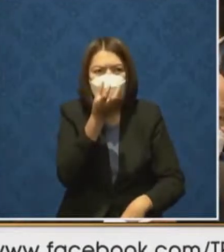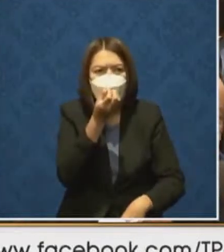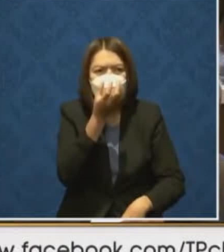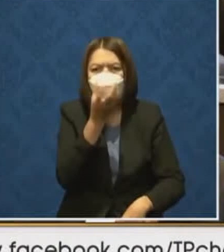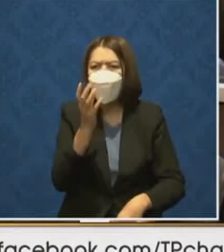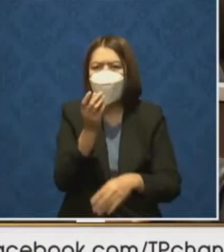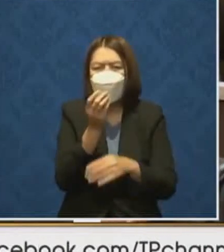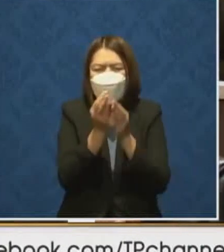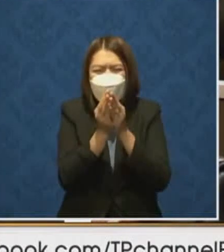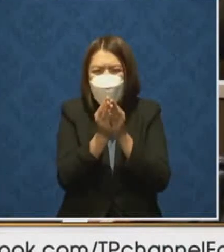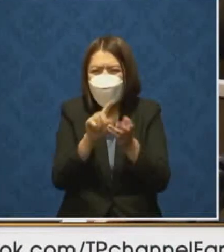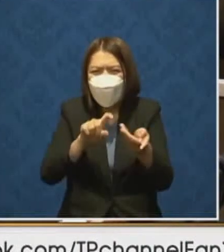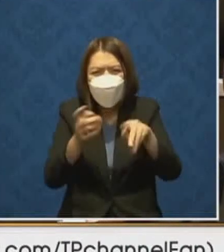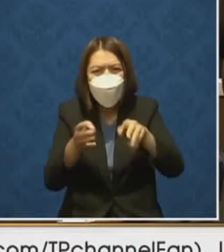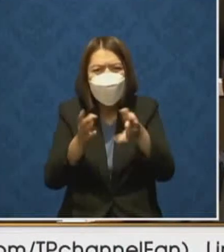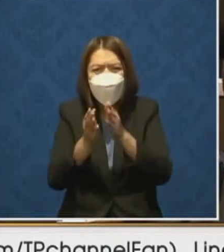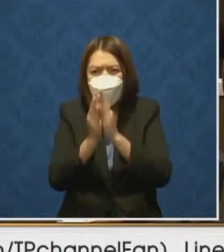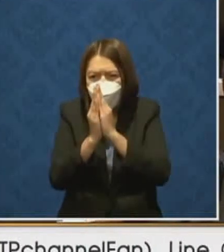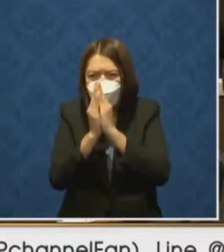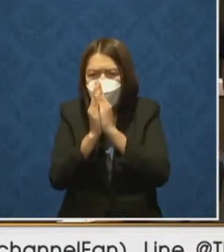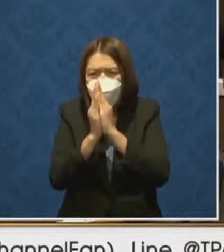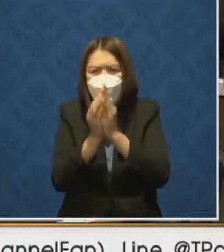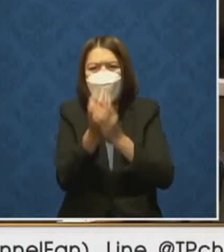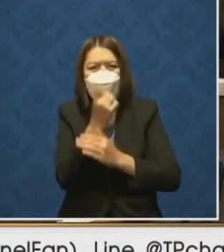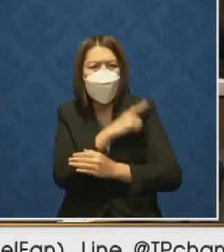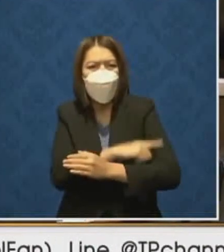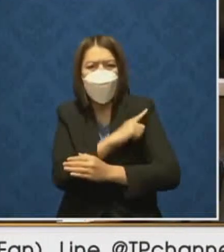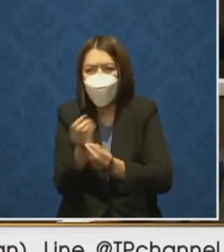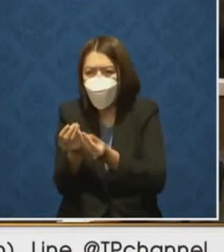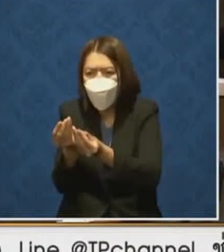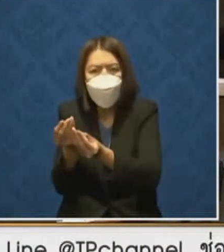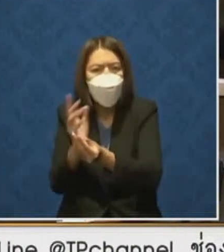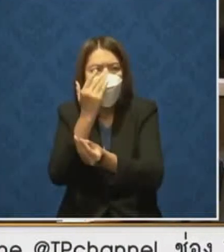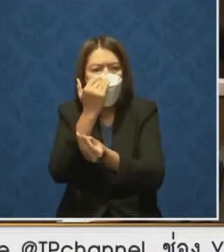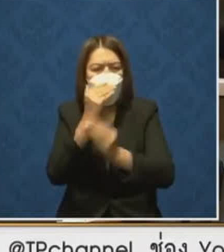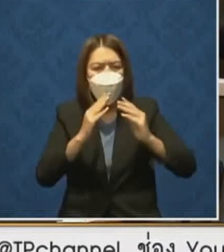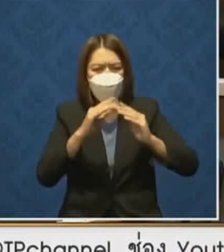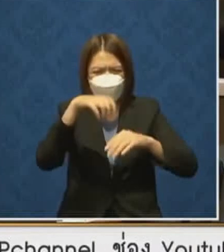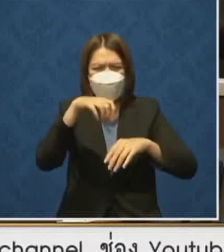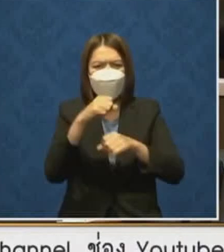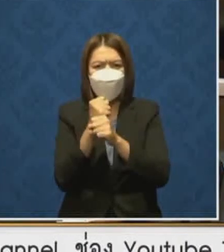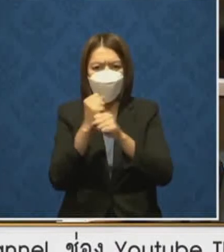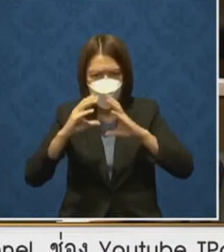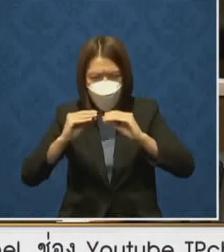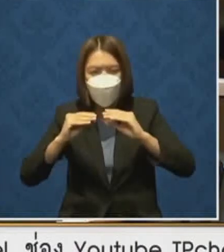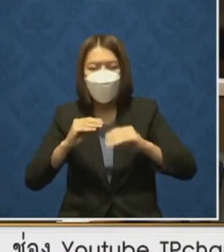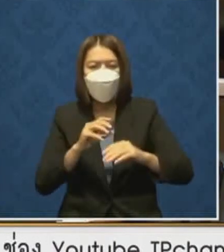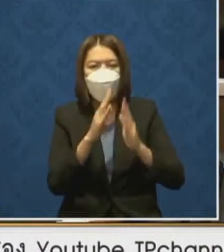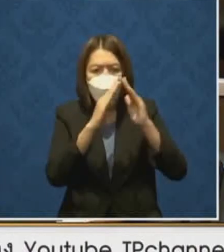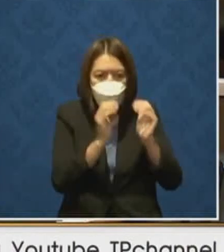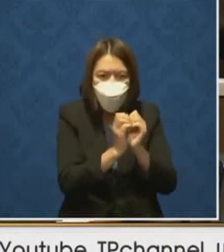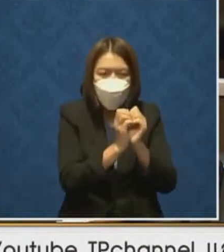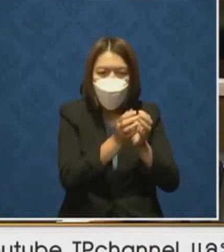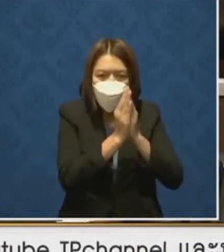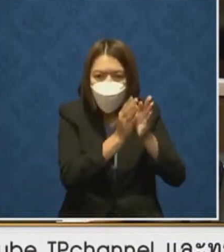อะไรไม่มีค่างวดมีคุณค่าอะไรสิงูเห่ายังมีประโยชน์ดียังมีประโยชน์นะหนังก็มีประโยชน์เขี้ยวมีประโยชน์อะไรก็ทุ